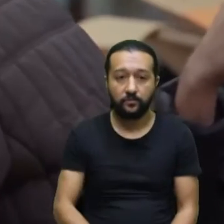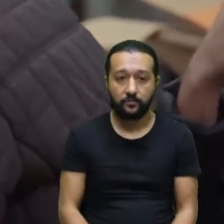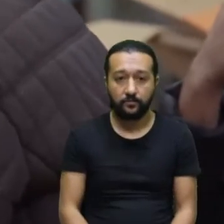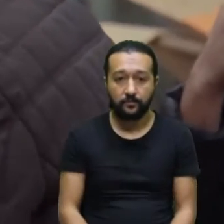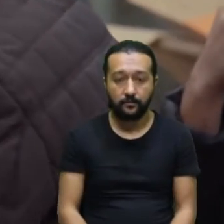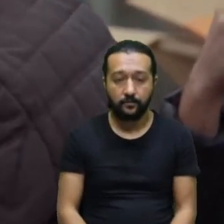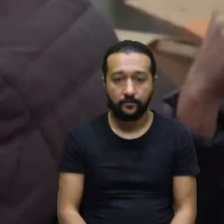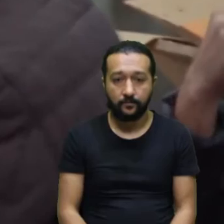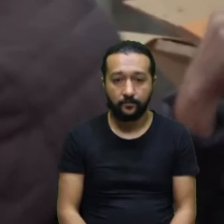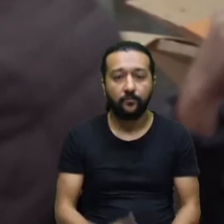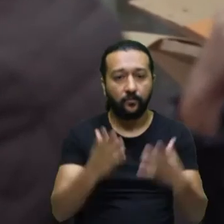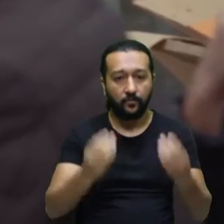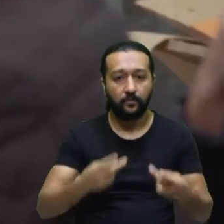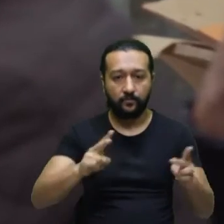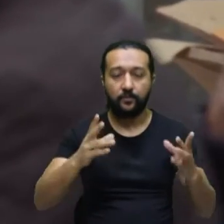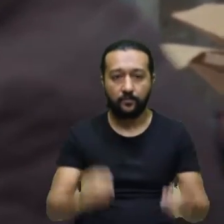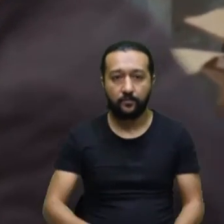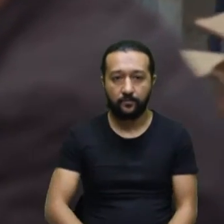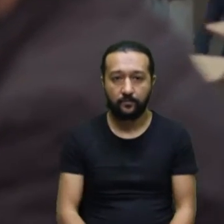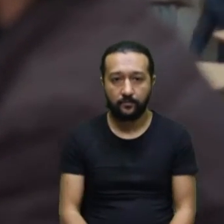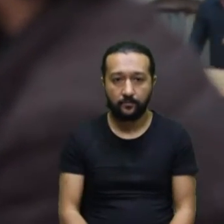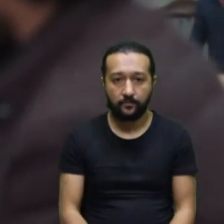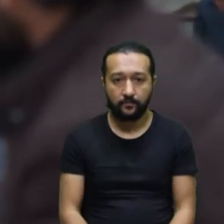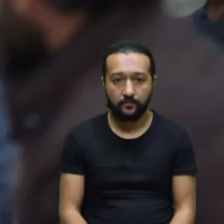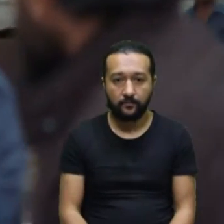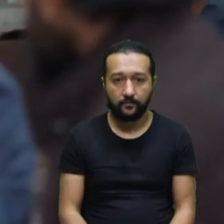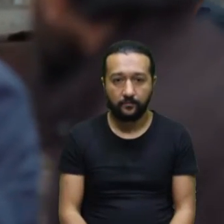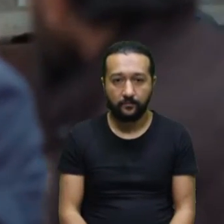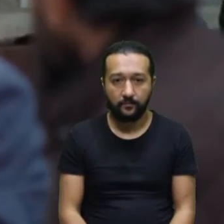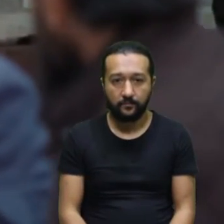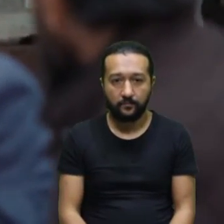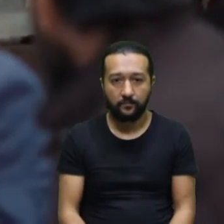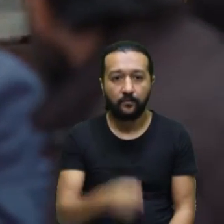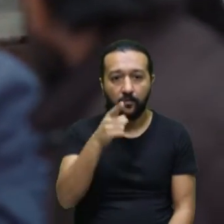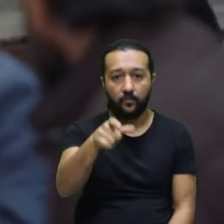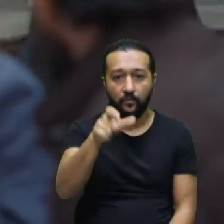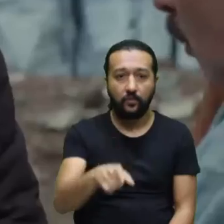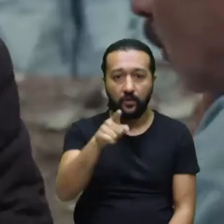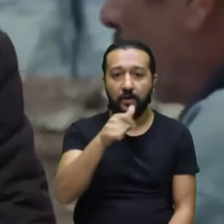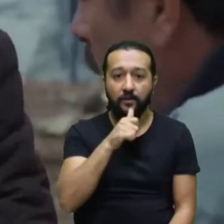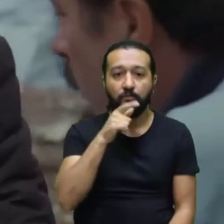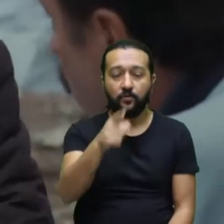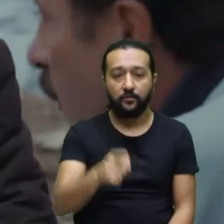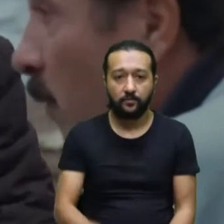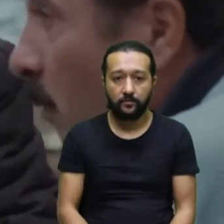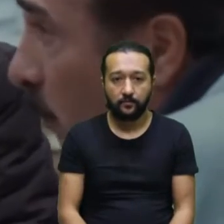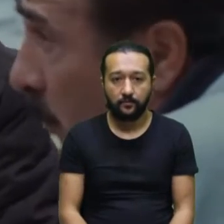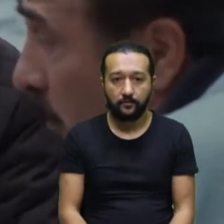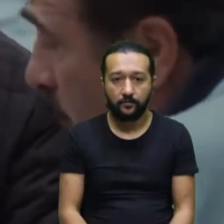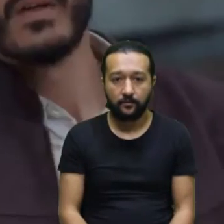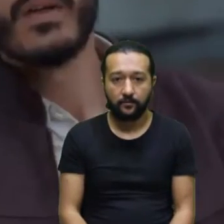Olur. Olur. Cahit ve Kerim yaklaşıyorlar. İşte adam orada.